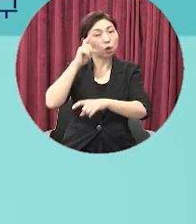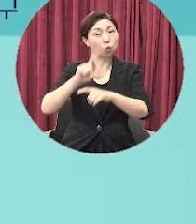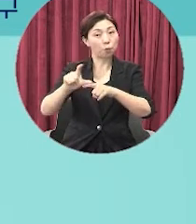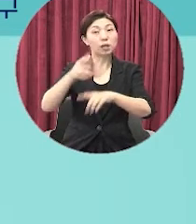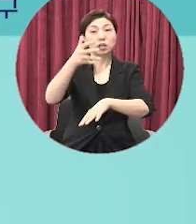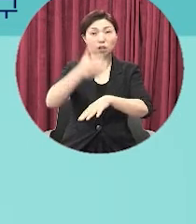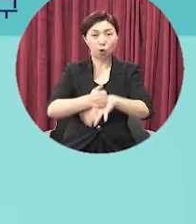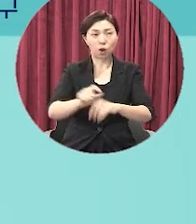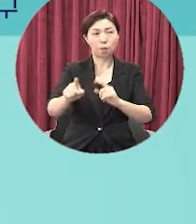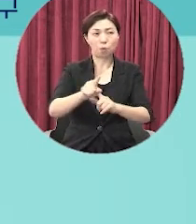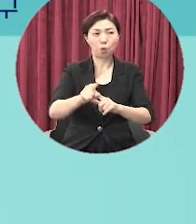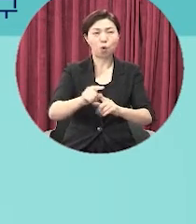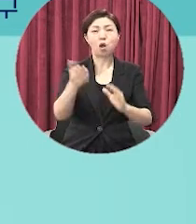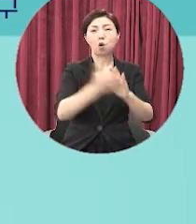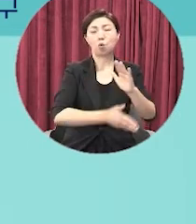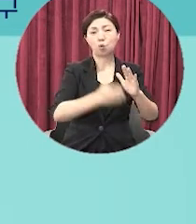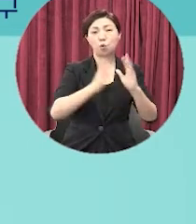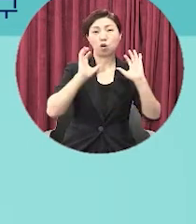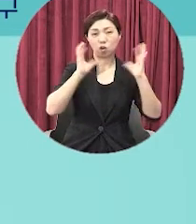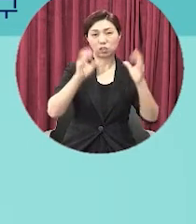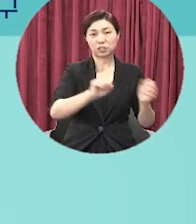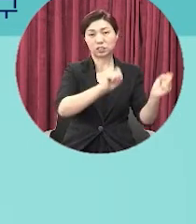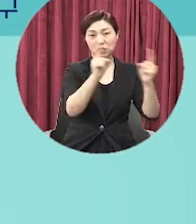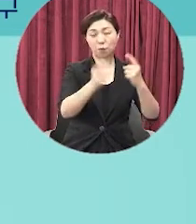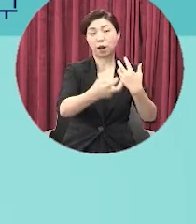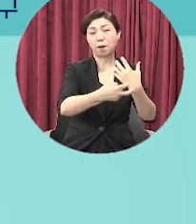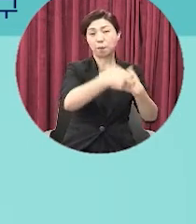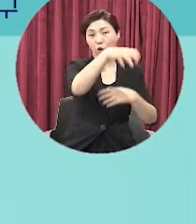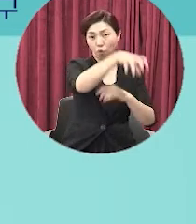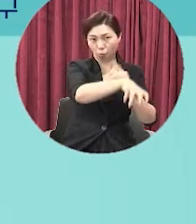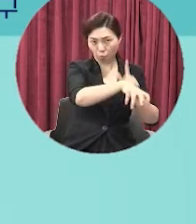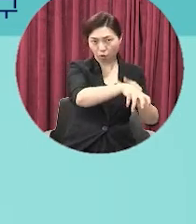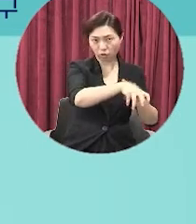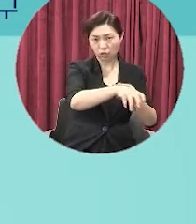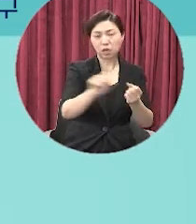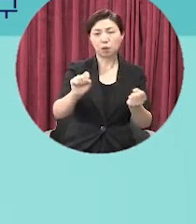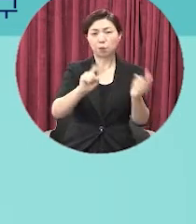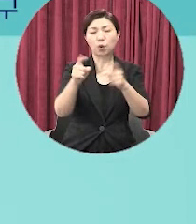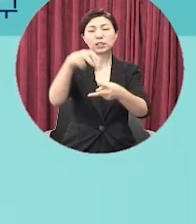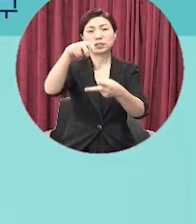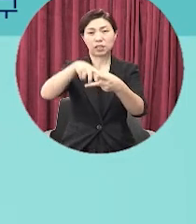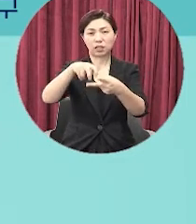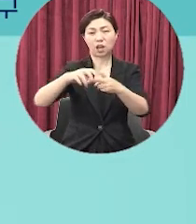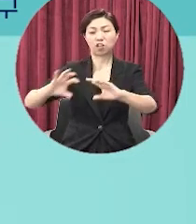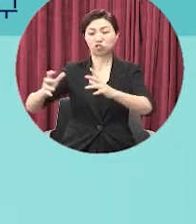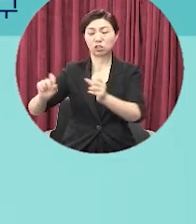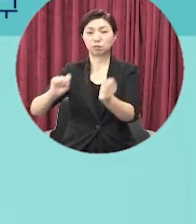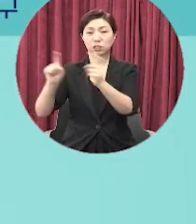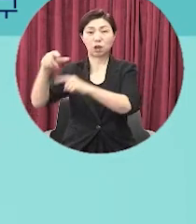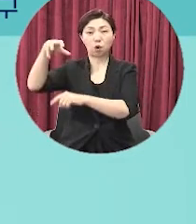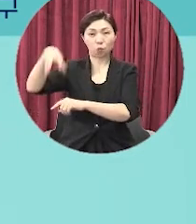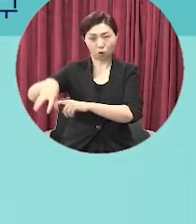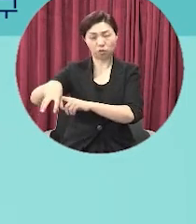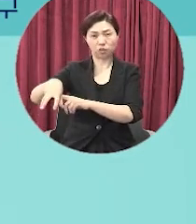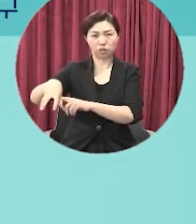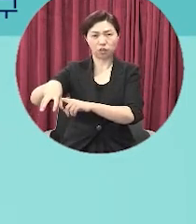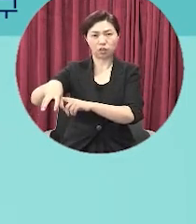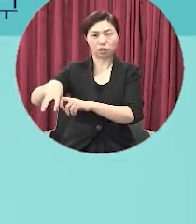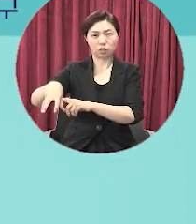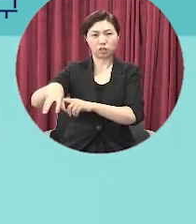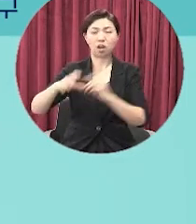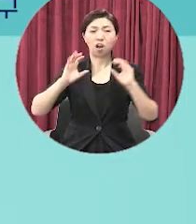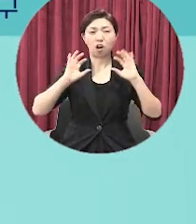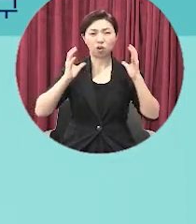어린 제 a 료 컨트롤타워 그 충 중 안장이 복원 센터 유기체 알아내서 는 어린이 제자를 기술을